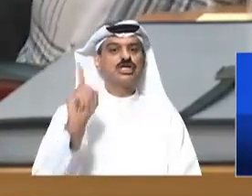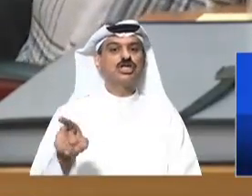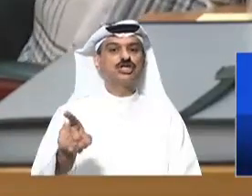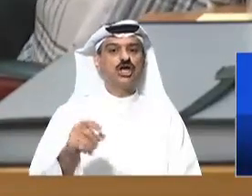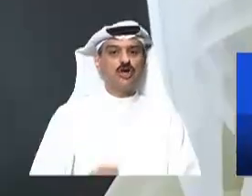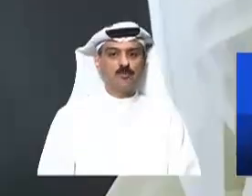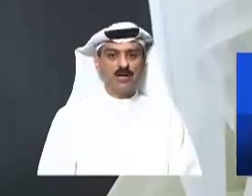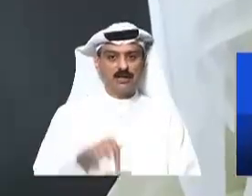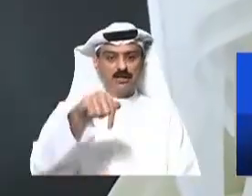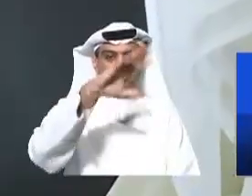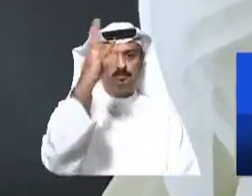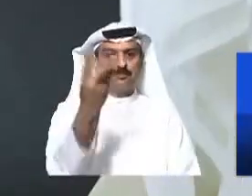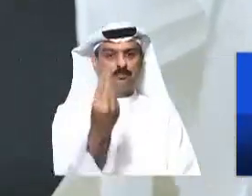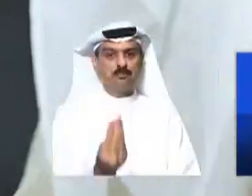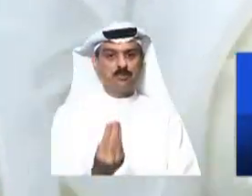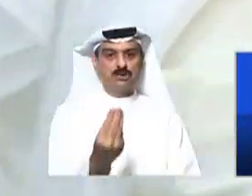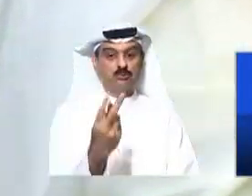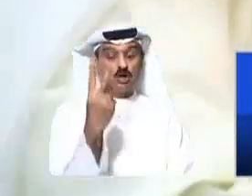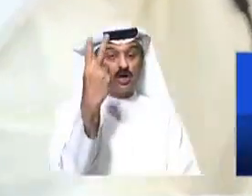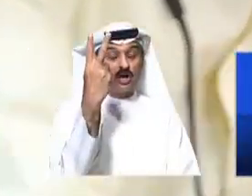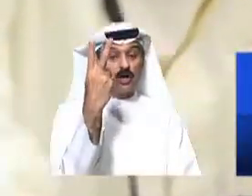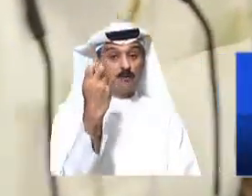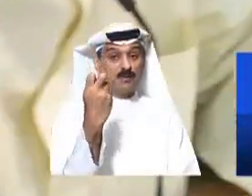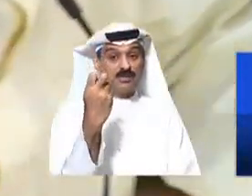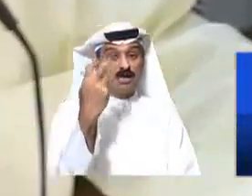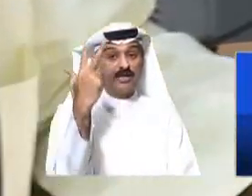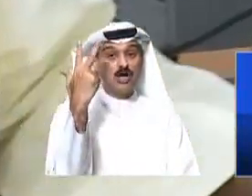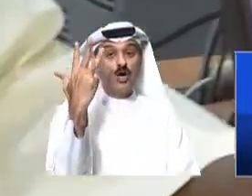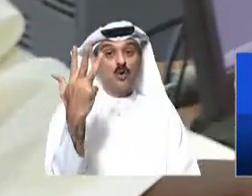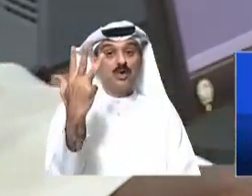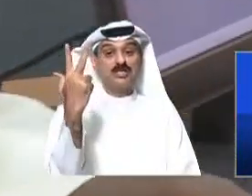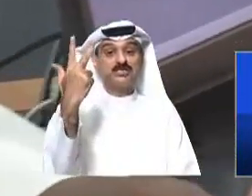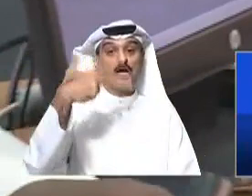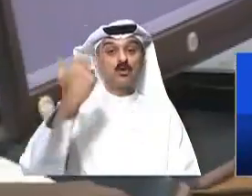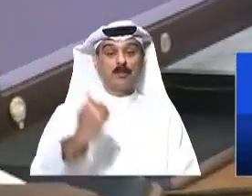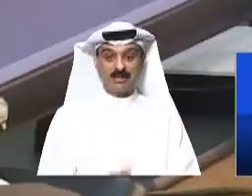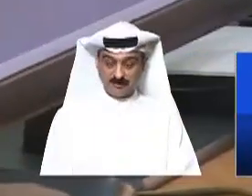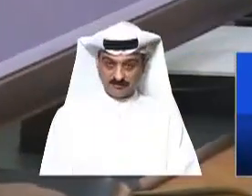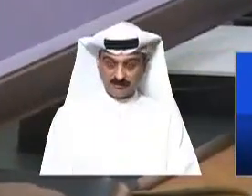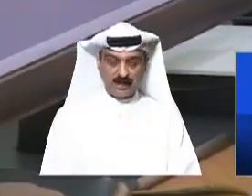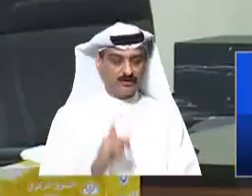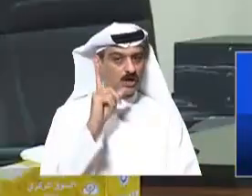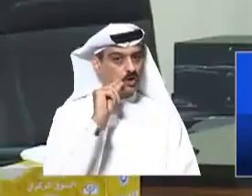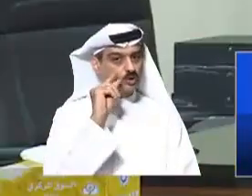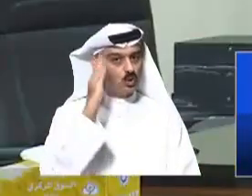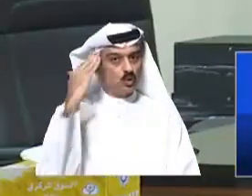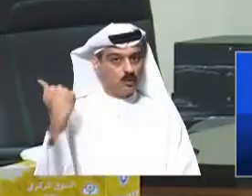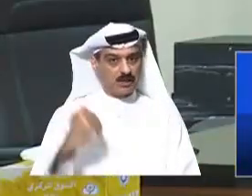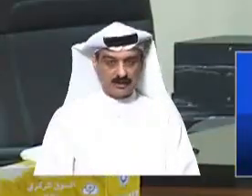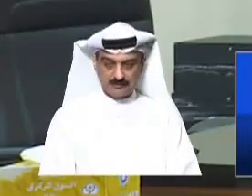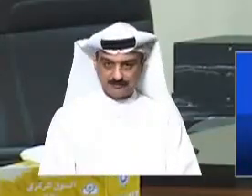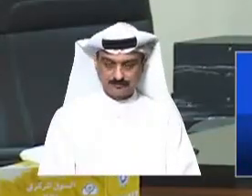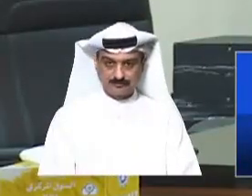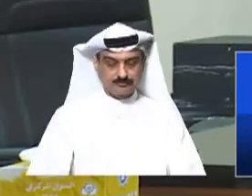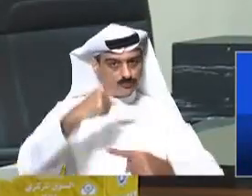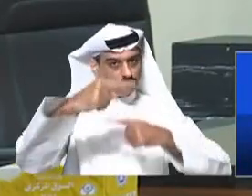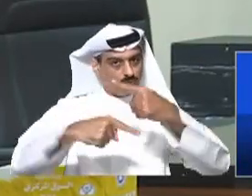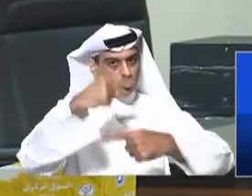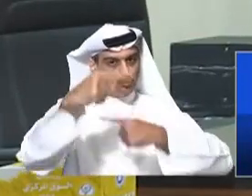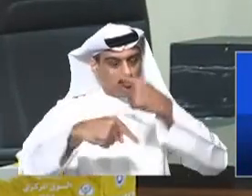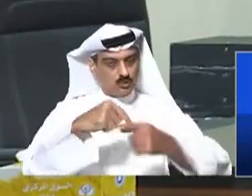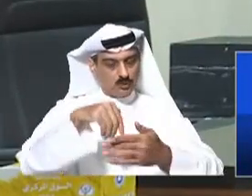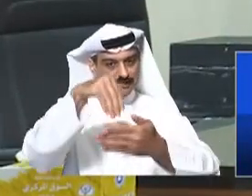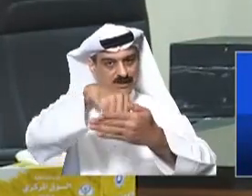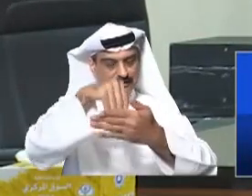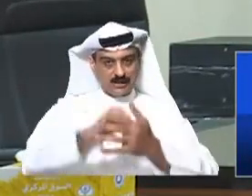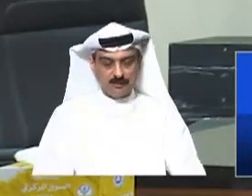لعملية التسجيل إلى 289 مرشحا ومرشحة. تواصل إدارة شؤون الانتخابات